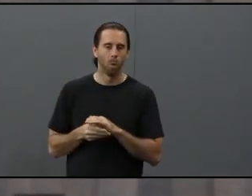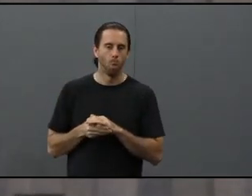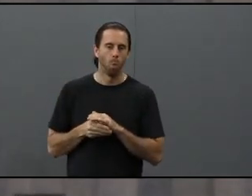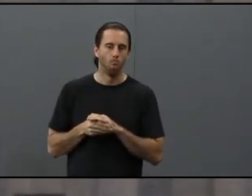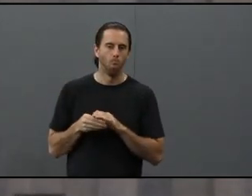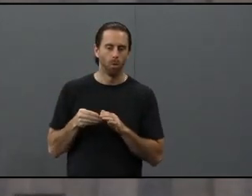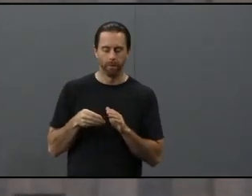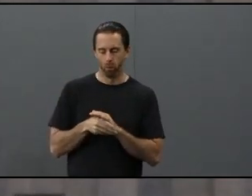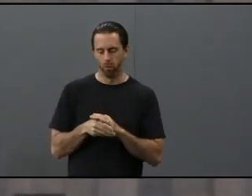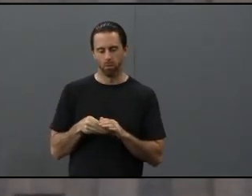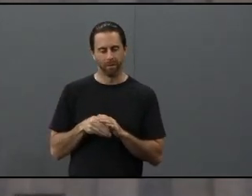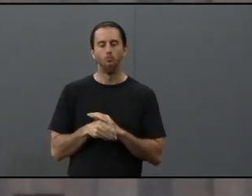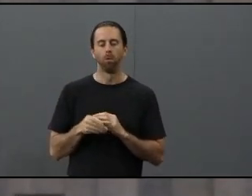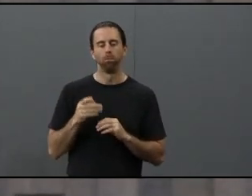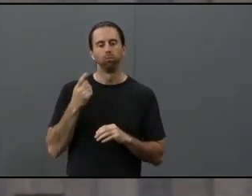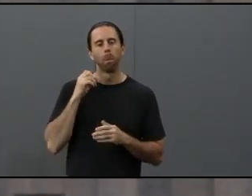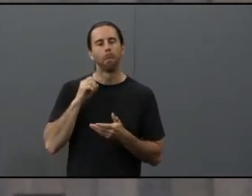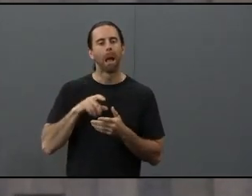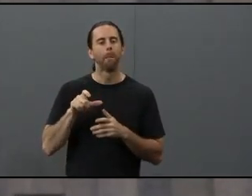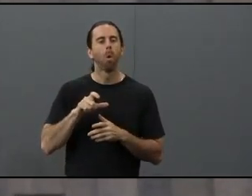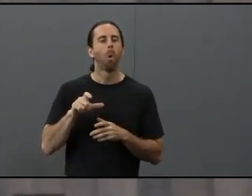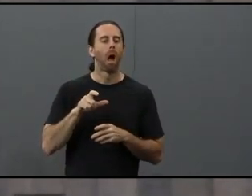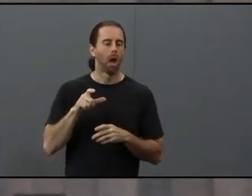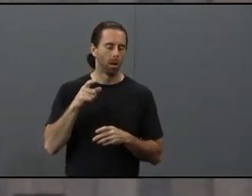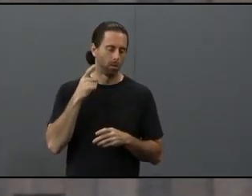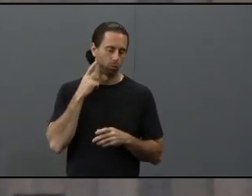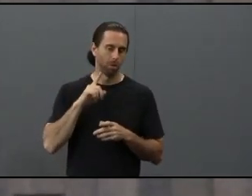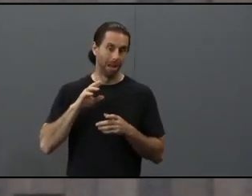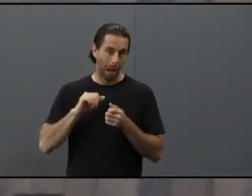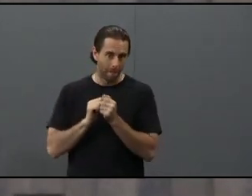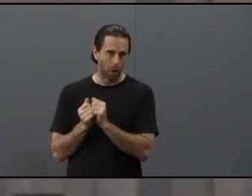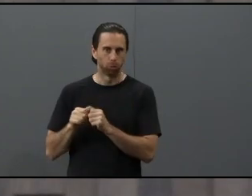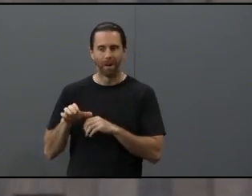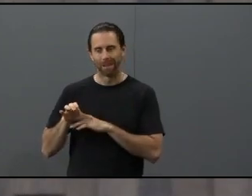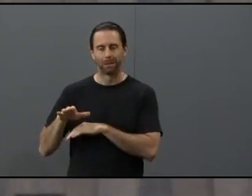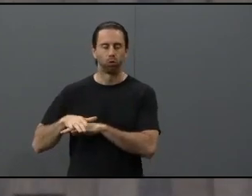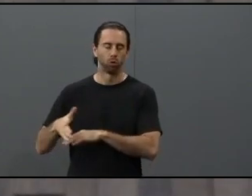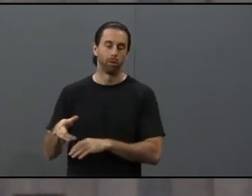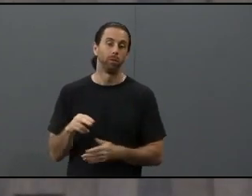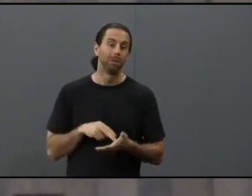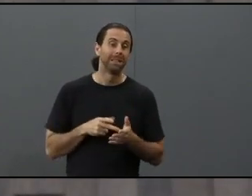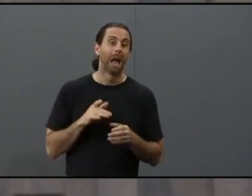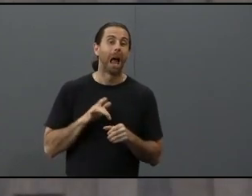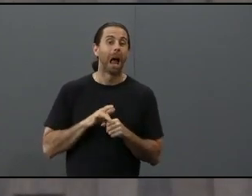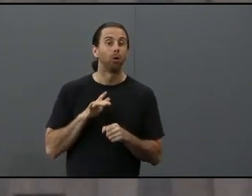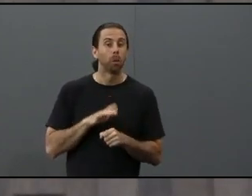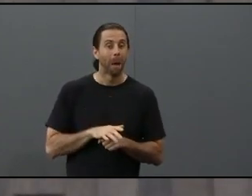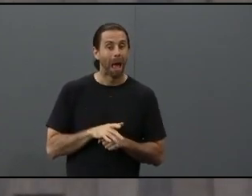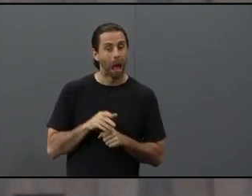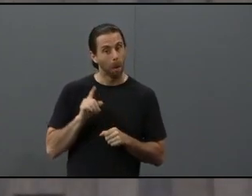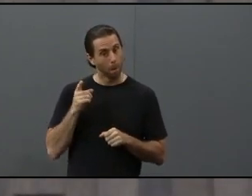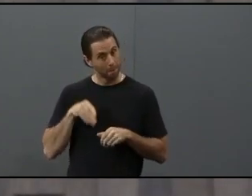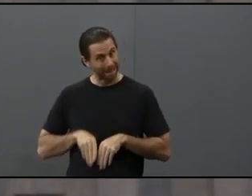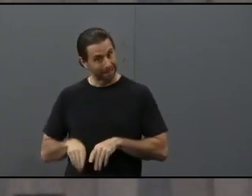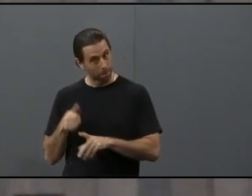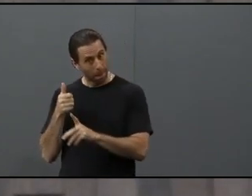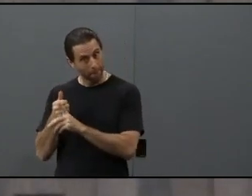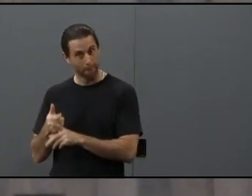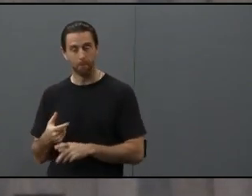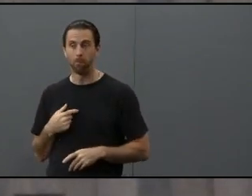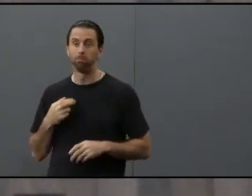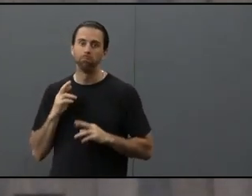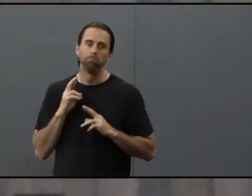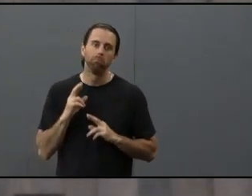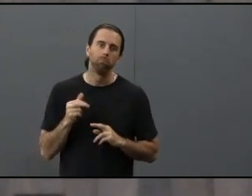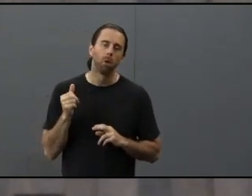leur plan québécois d'investissement là pour le réaménagement fait que c'est aussi un engagement du du Premier ministre j'aimerais ça que ça se